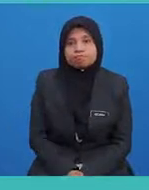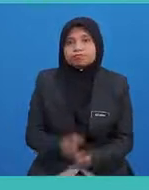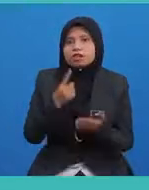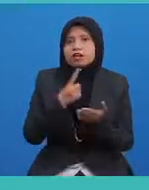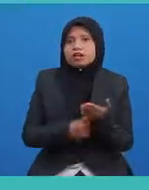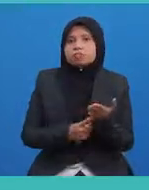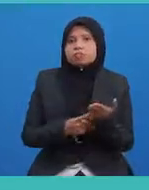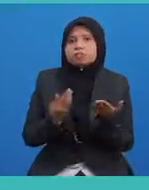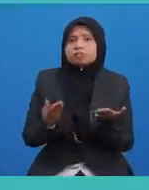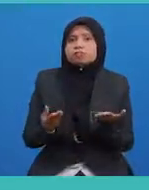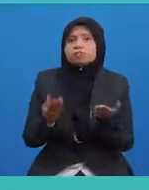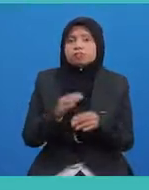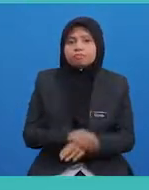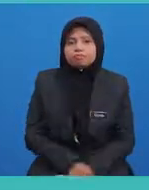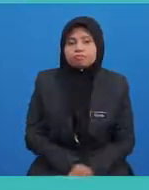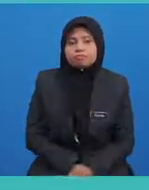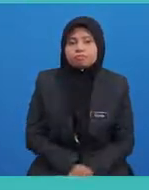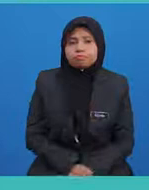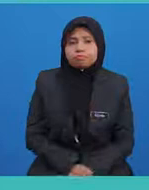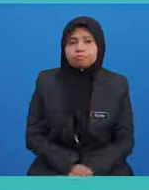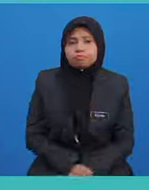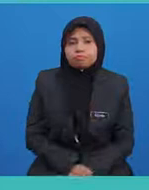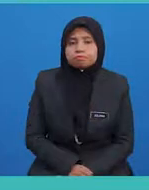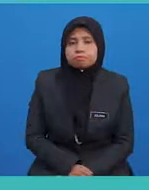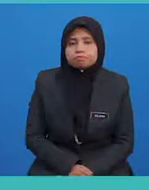Apakah pula data tersiratnya?